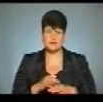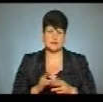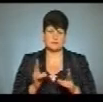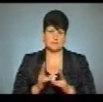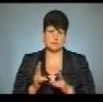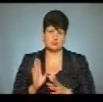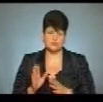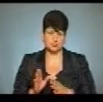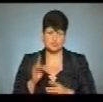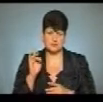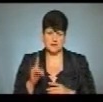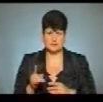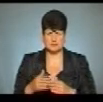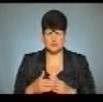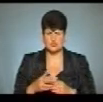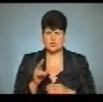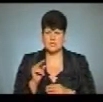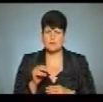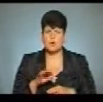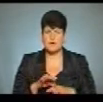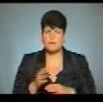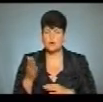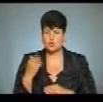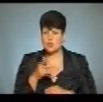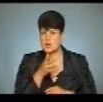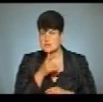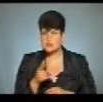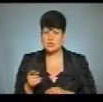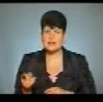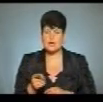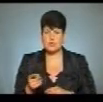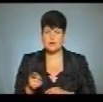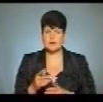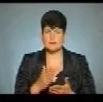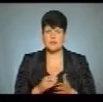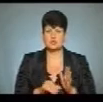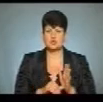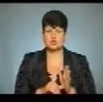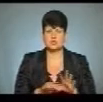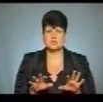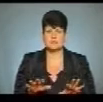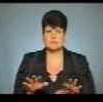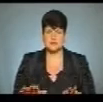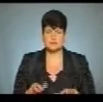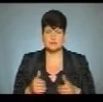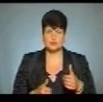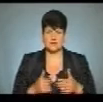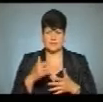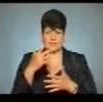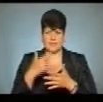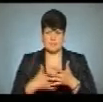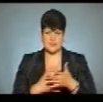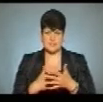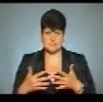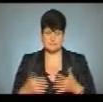ближче до дат їхнього проведення. Нагадаю, минулого сезону тернополяни посіли 6-те місце у турнірній таблиці.